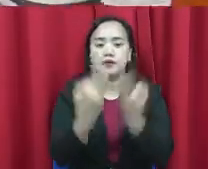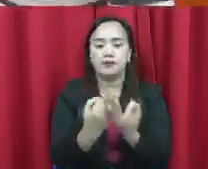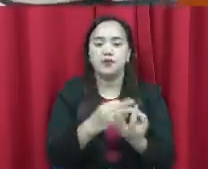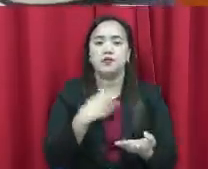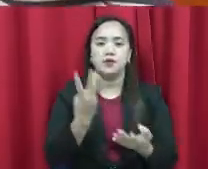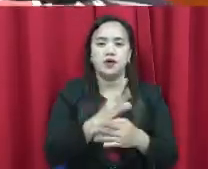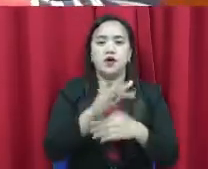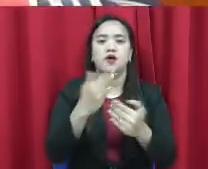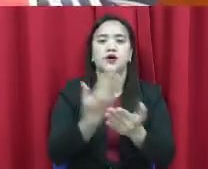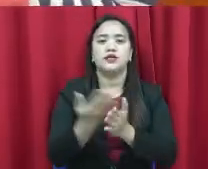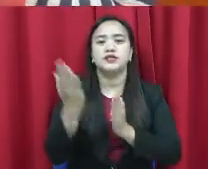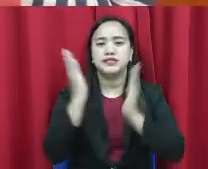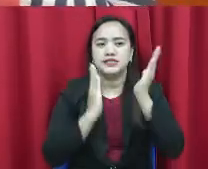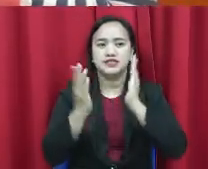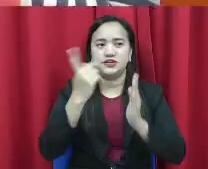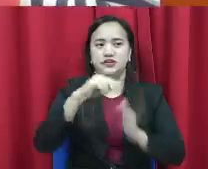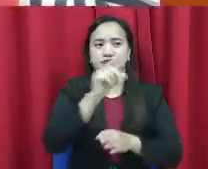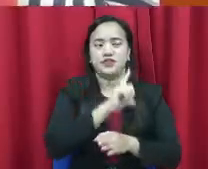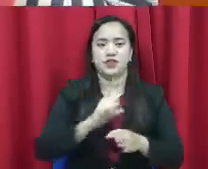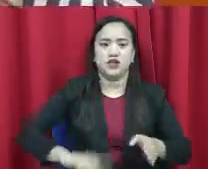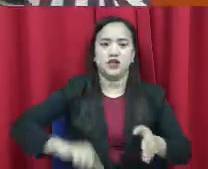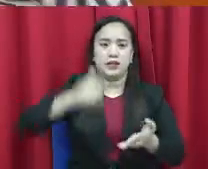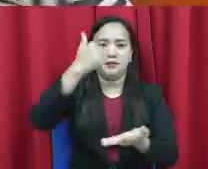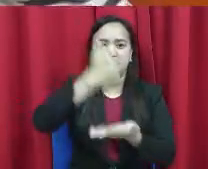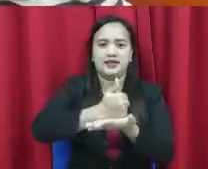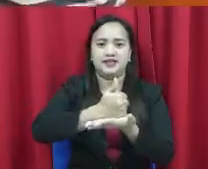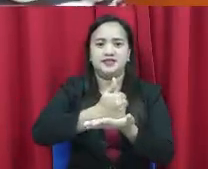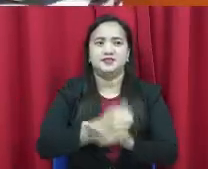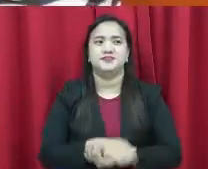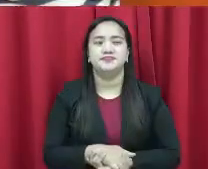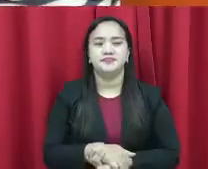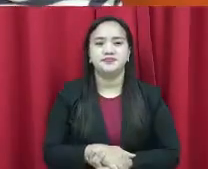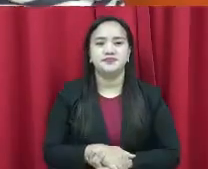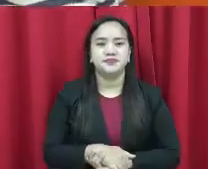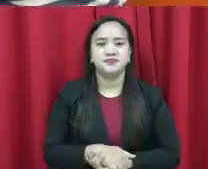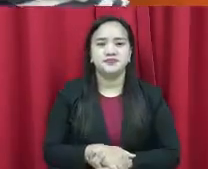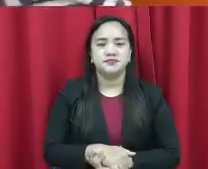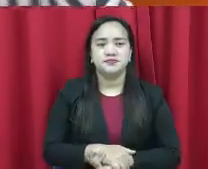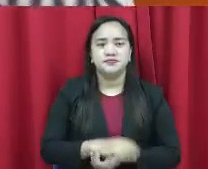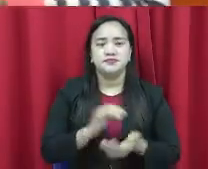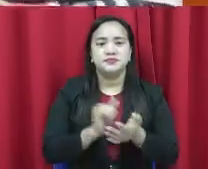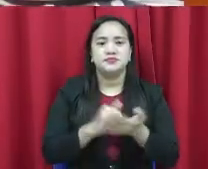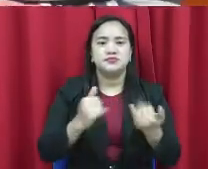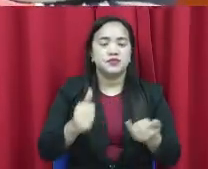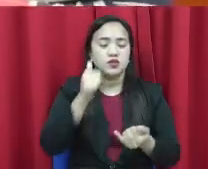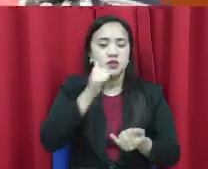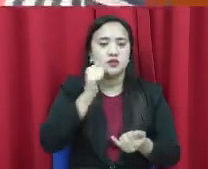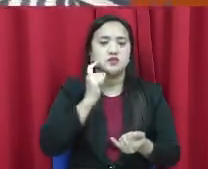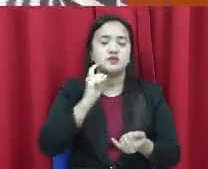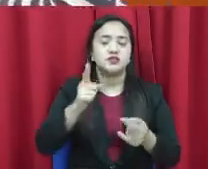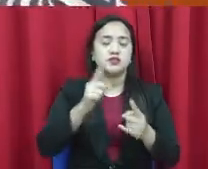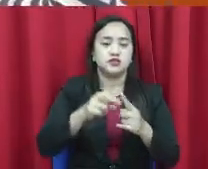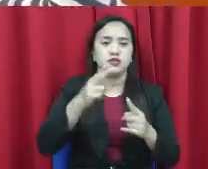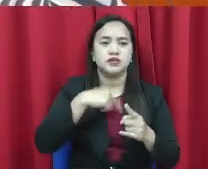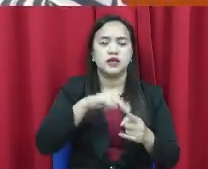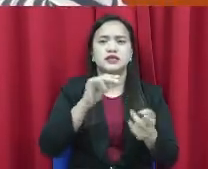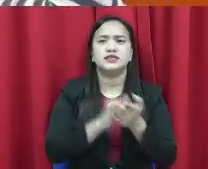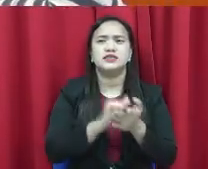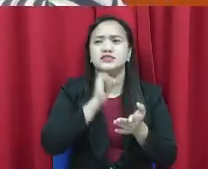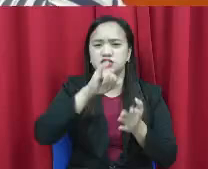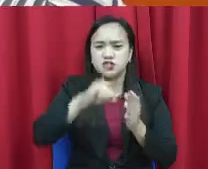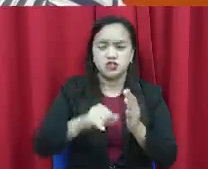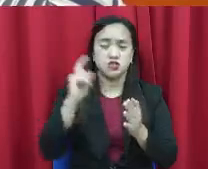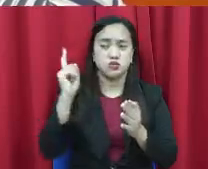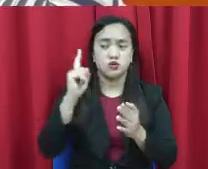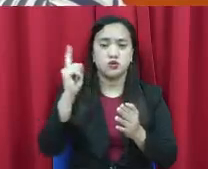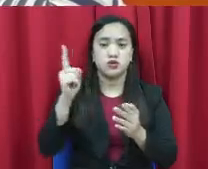We will serve the Lord na dito ipinakita at pinahayag ni Joshua hindi niya lamang kino-confirm sa mga tao ng